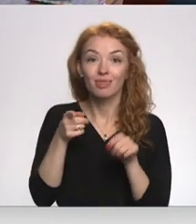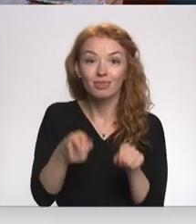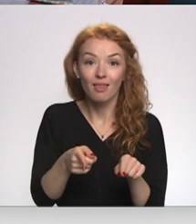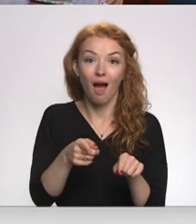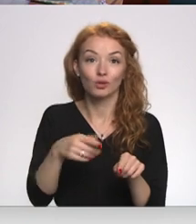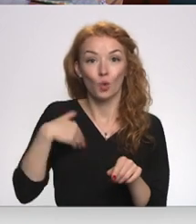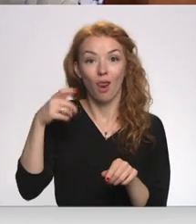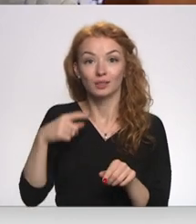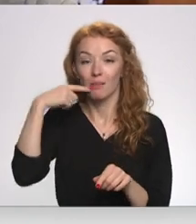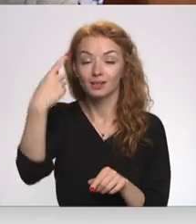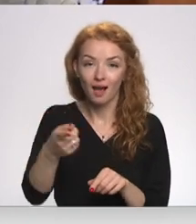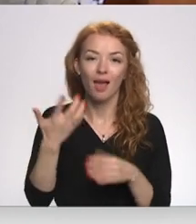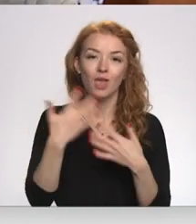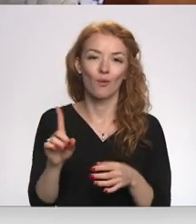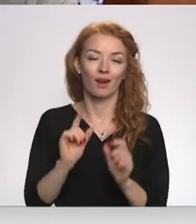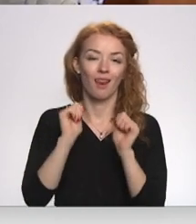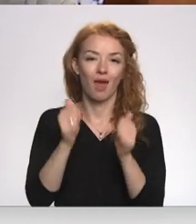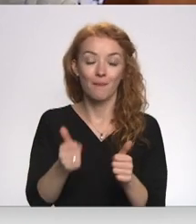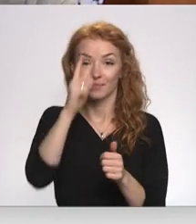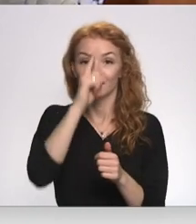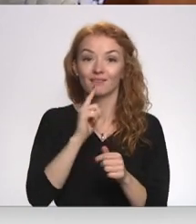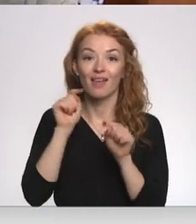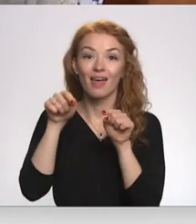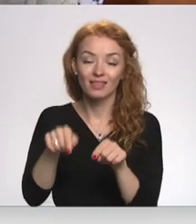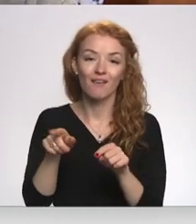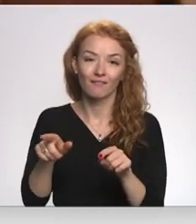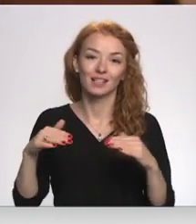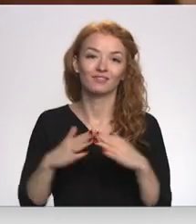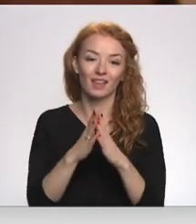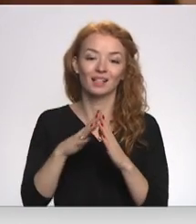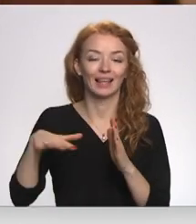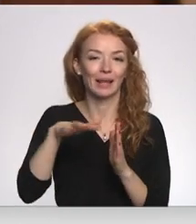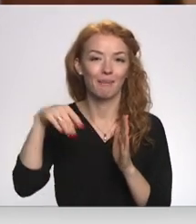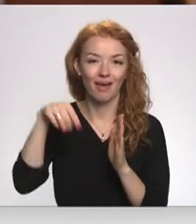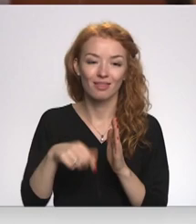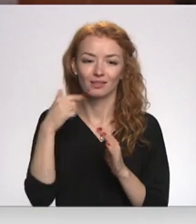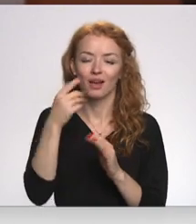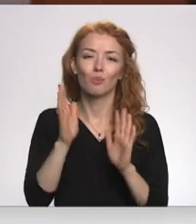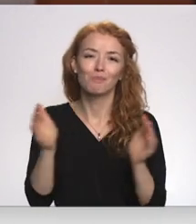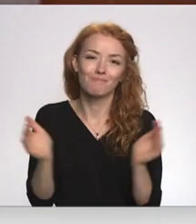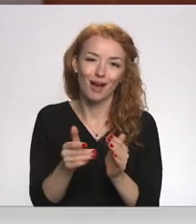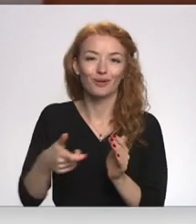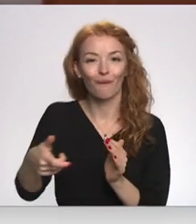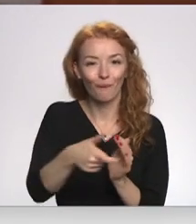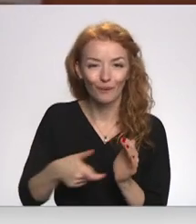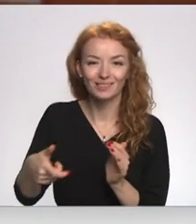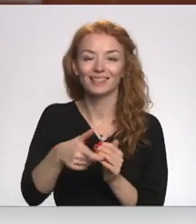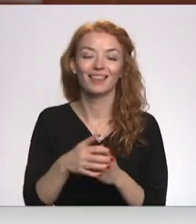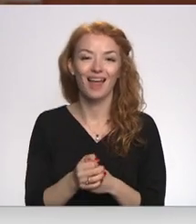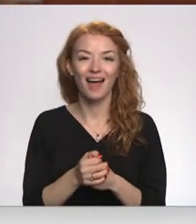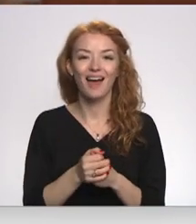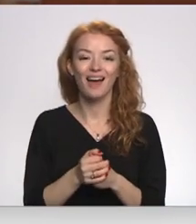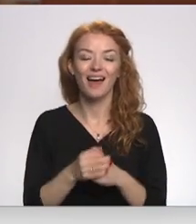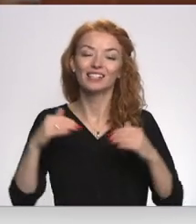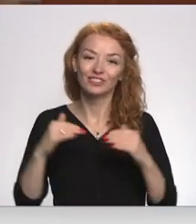pasaka, tad jau ir labi. Svētdien skolotāju dienu atzīmēs savā ģimenē. Nu, varētu būt neliela kūciņa, kaut kā